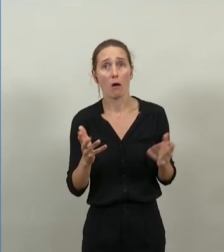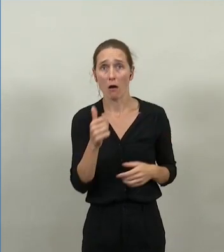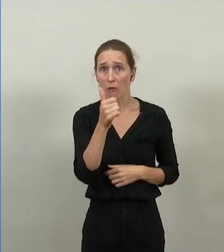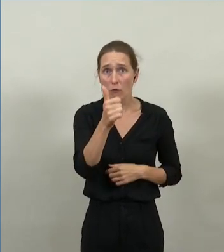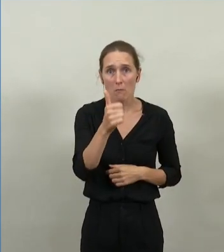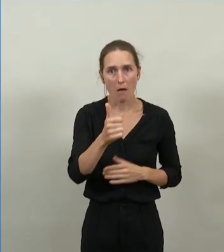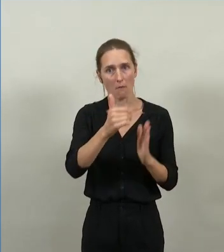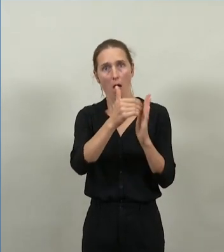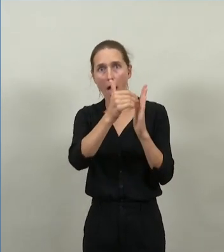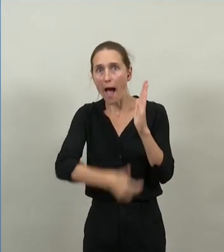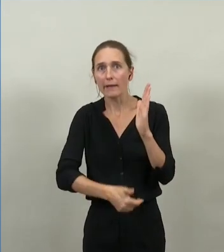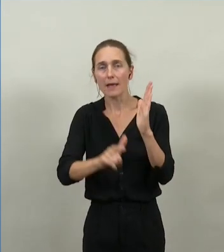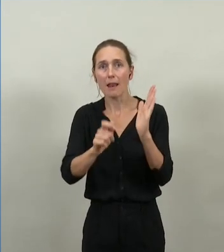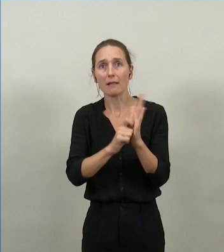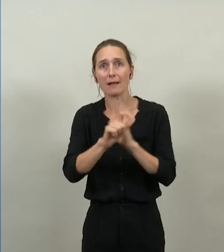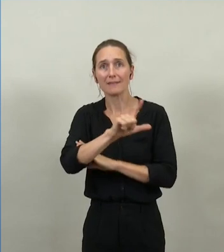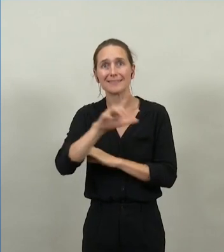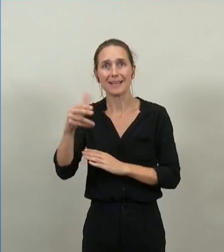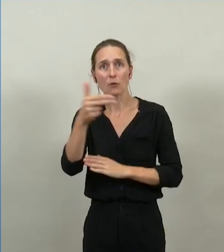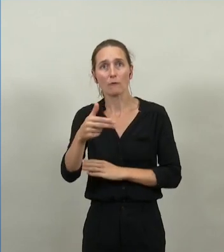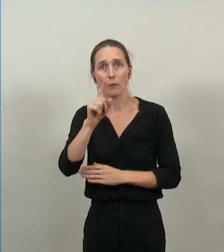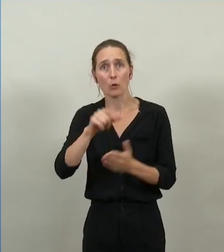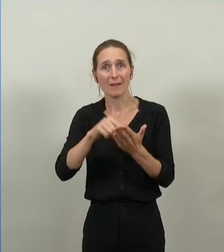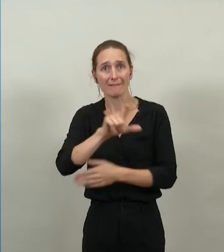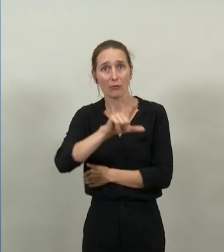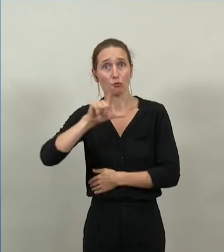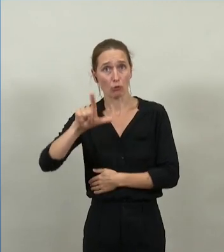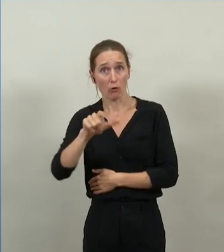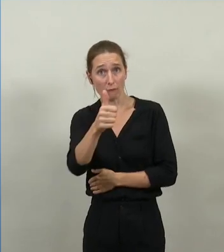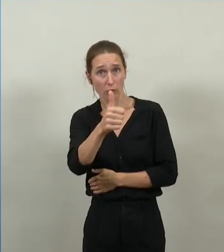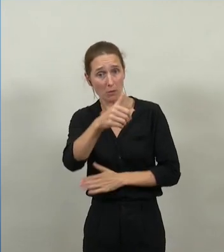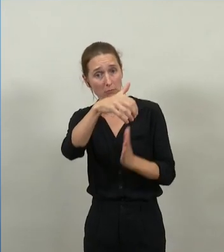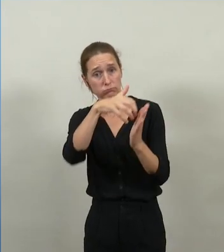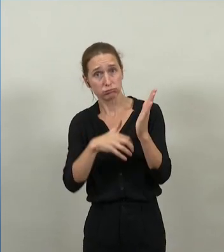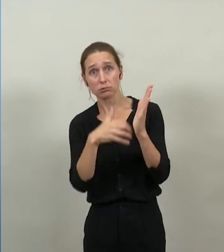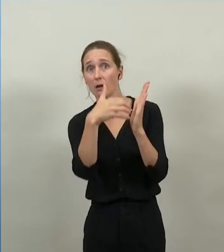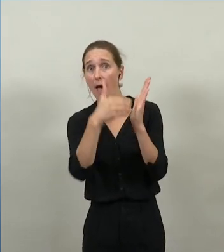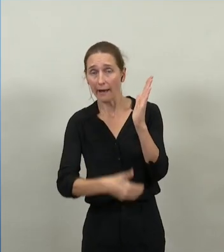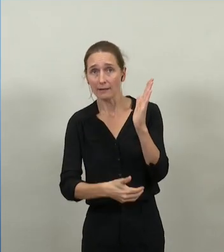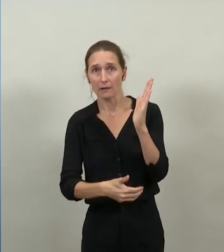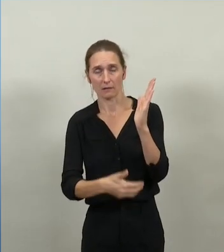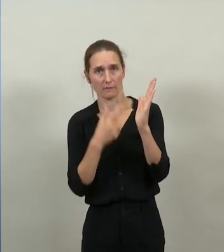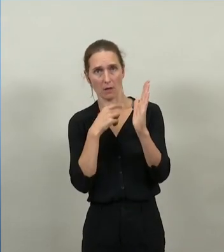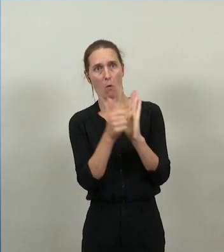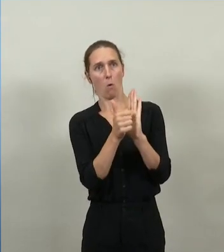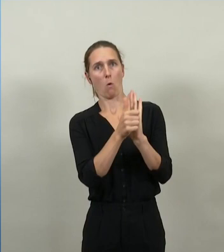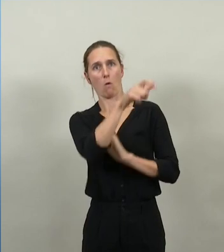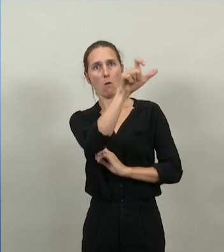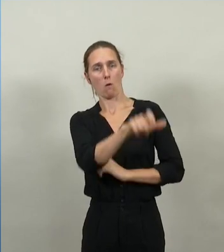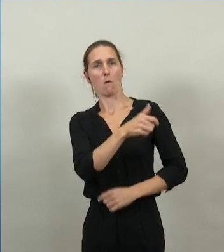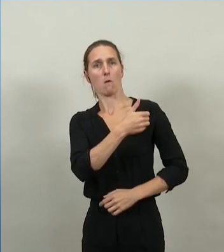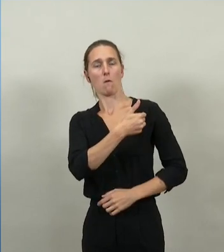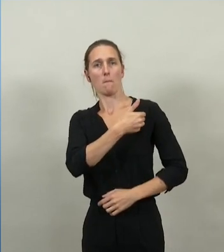arrêté l'arrêté du 25 novembre 22 selon lequel je cite il appartient au maire sous peine